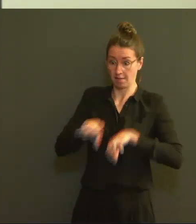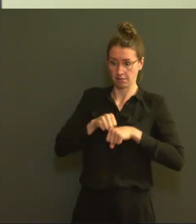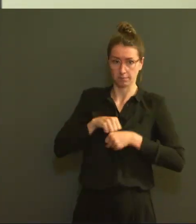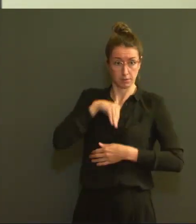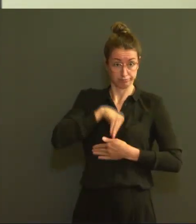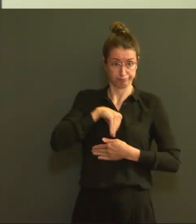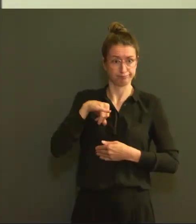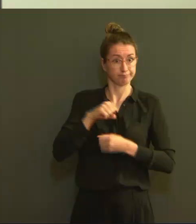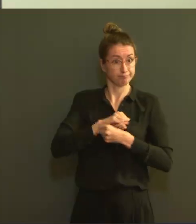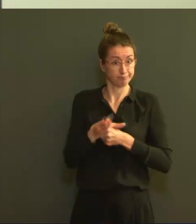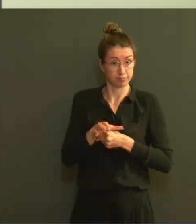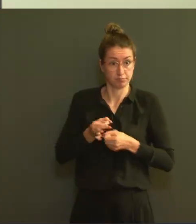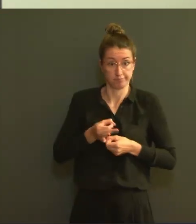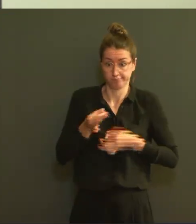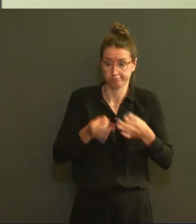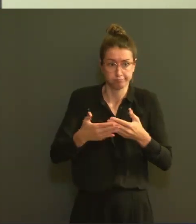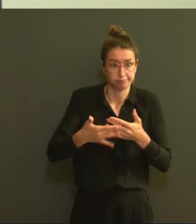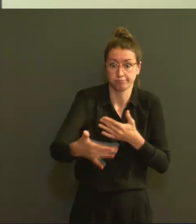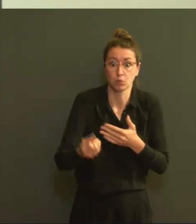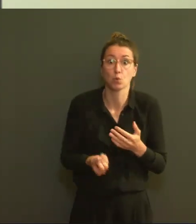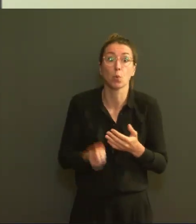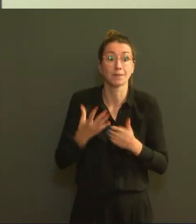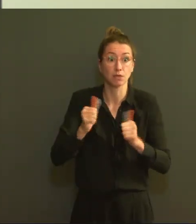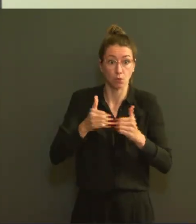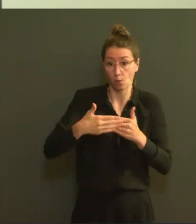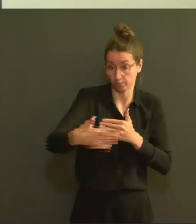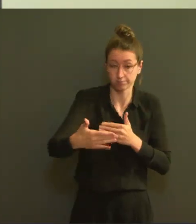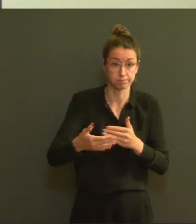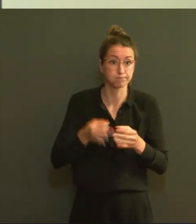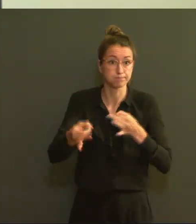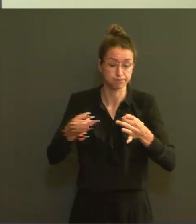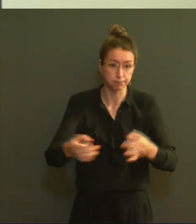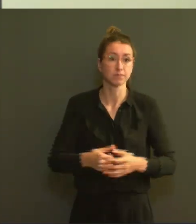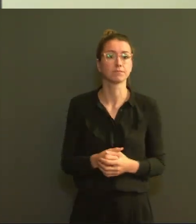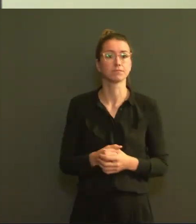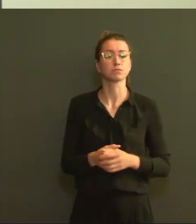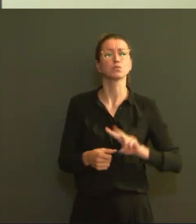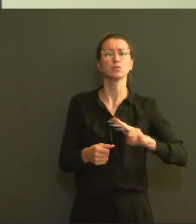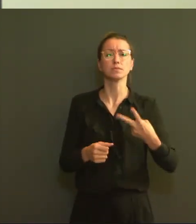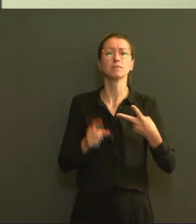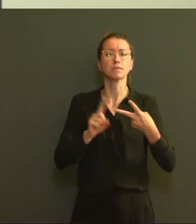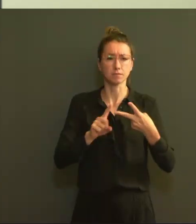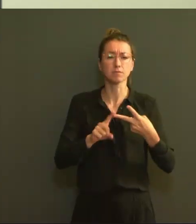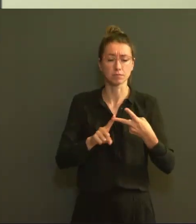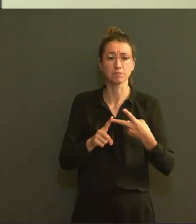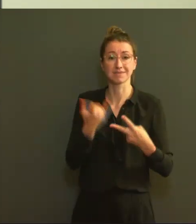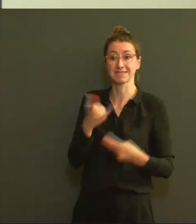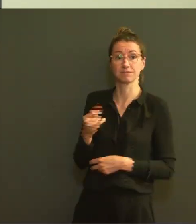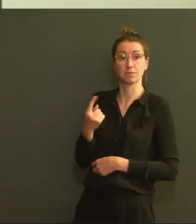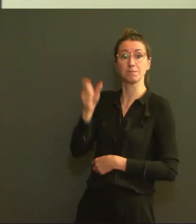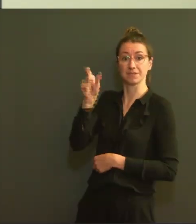contagieuse, la probabilité d'une infection après un contact entre une personne infectée et la